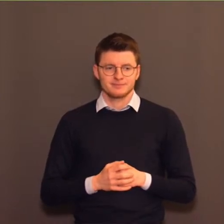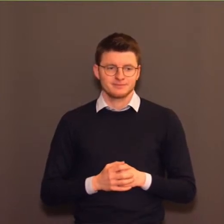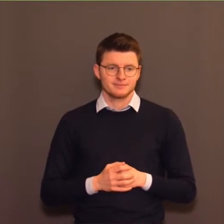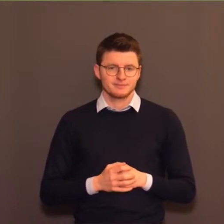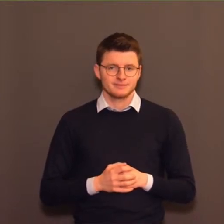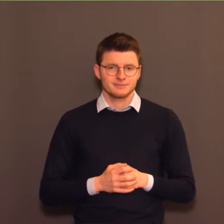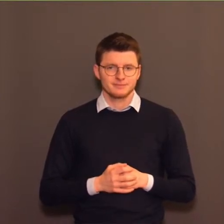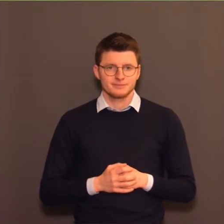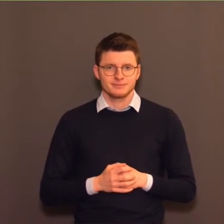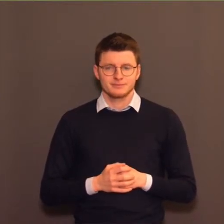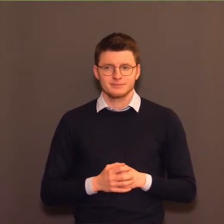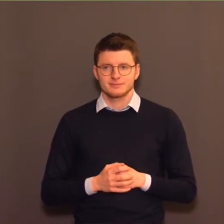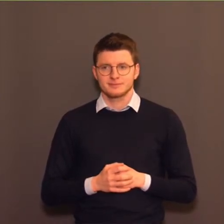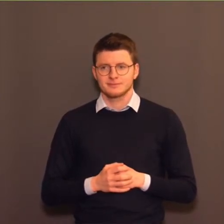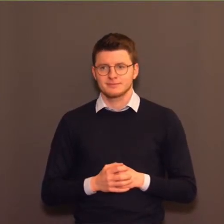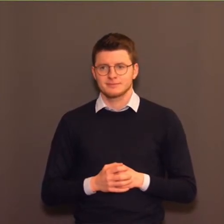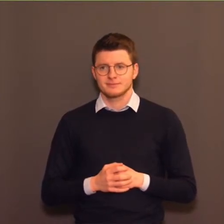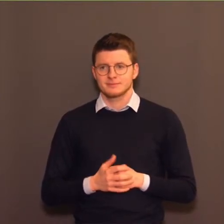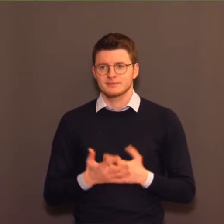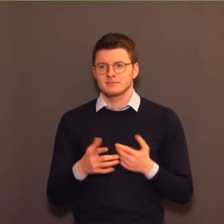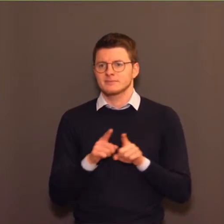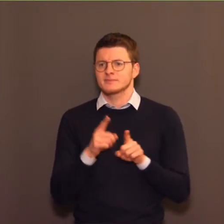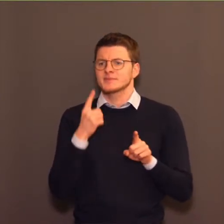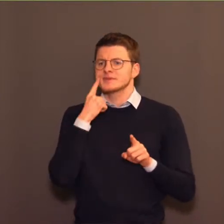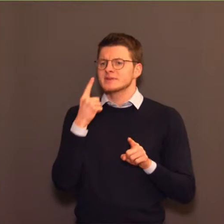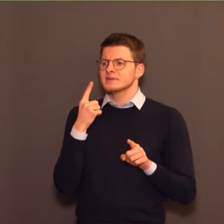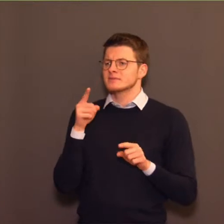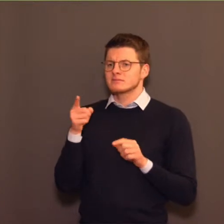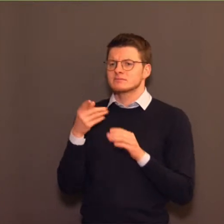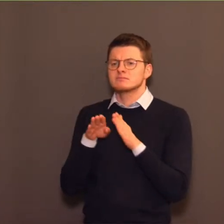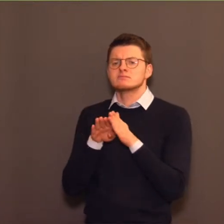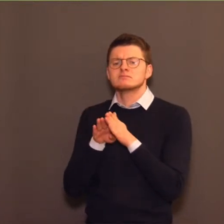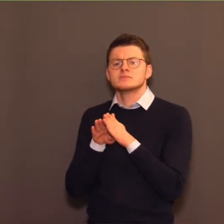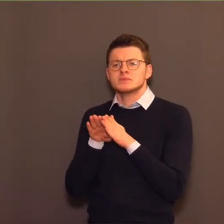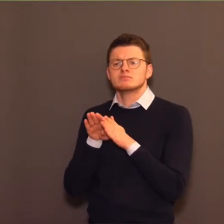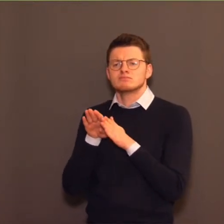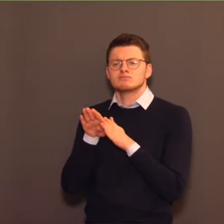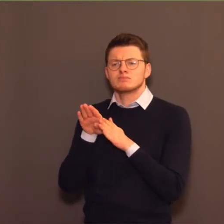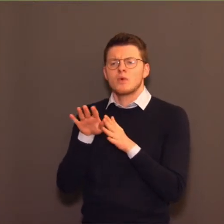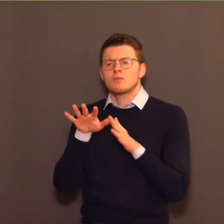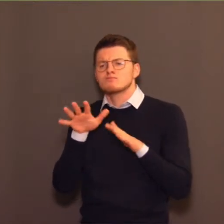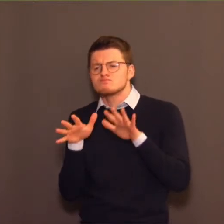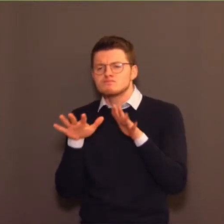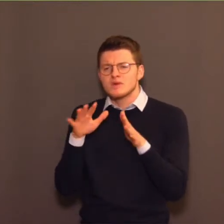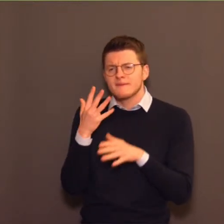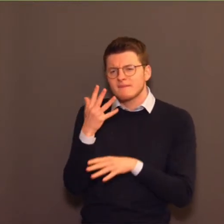Deze stijging schommelt nu al een 8-tal dagen rond de 25%.